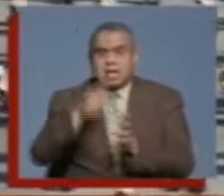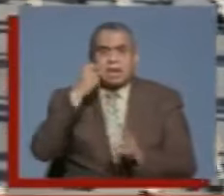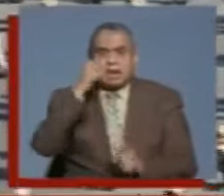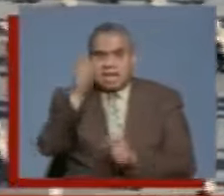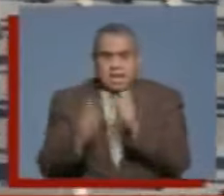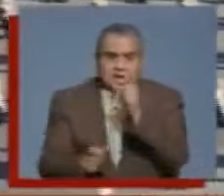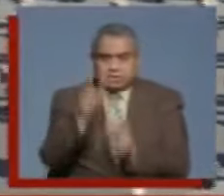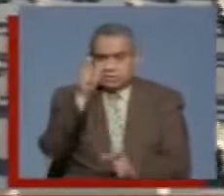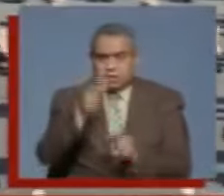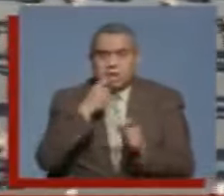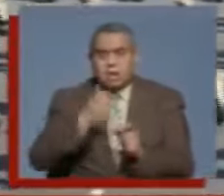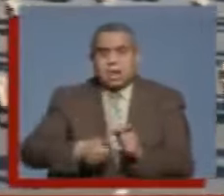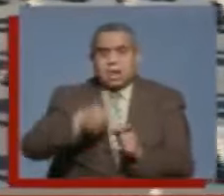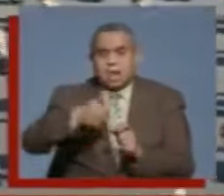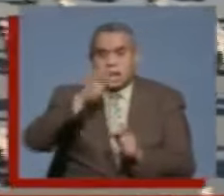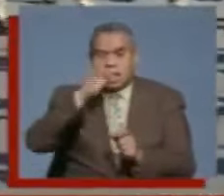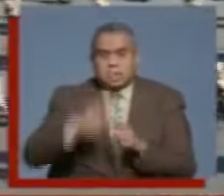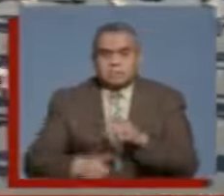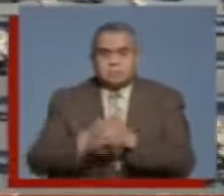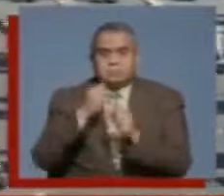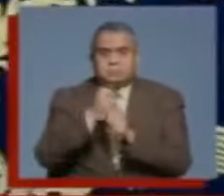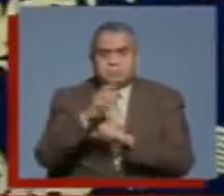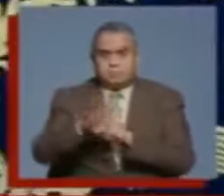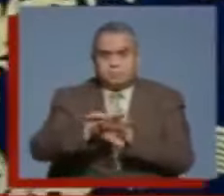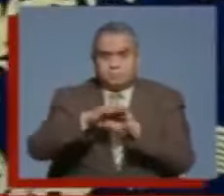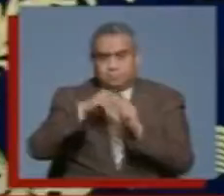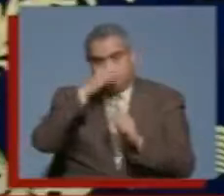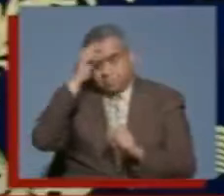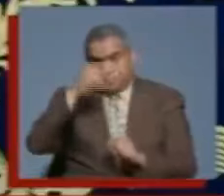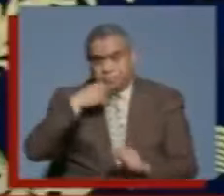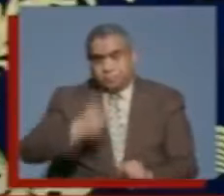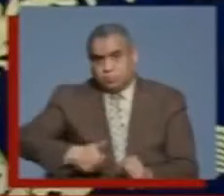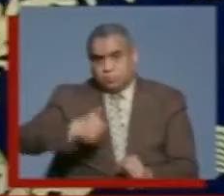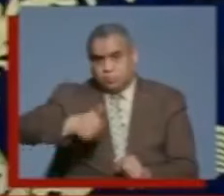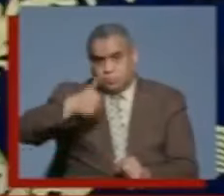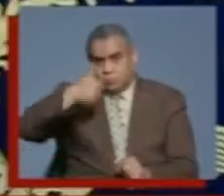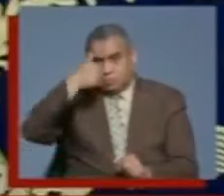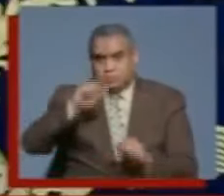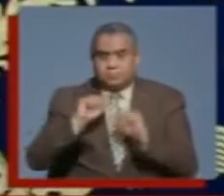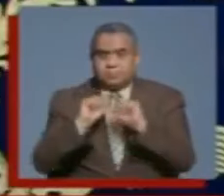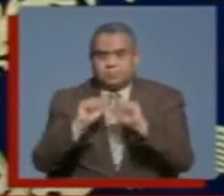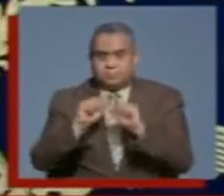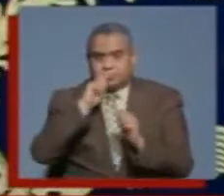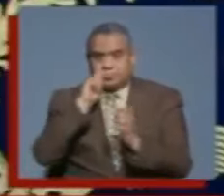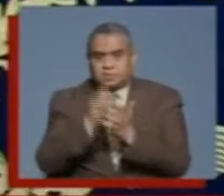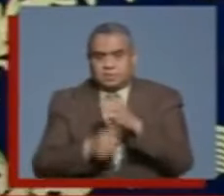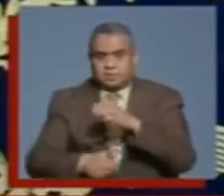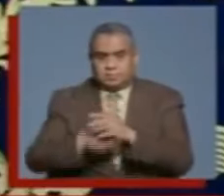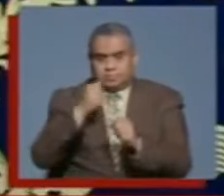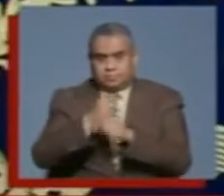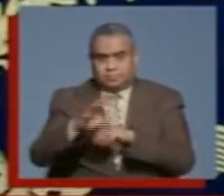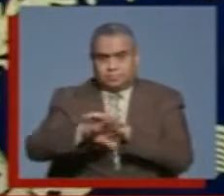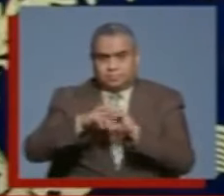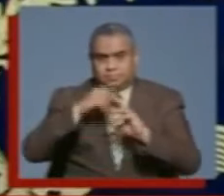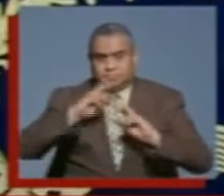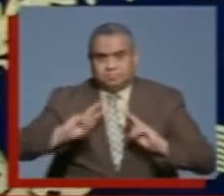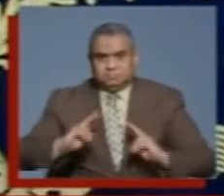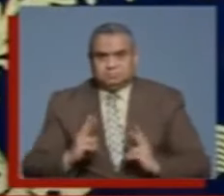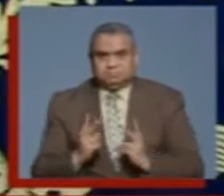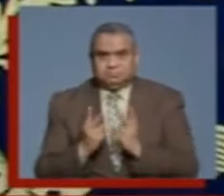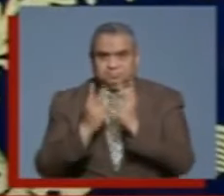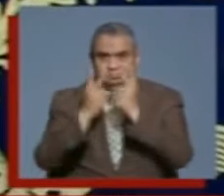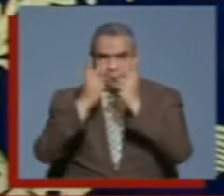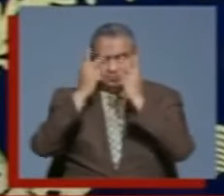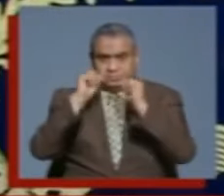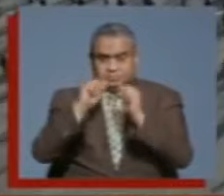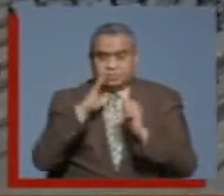تاثير كبير جدا لو احنا نجحنا فيه على الاداء وعلى التطور وعلى التقدم وعلى